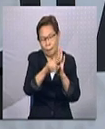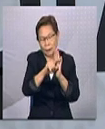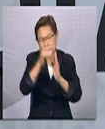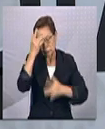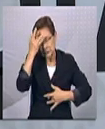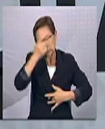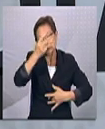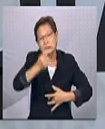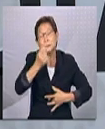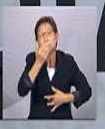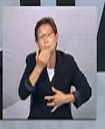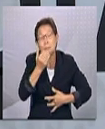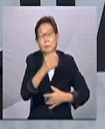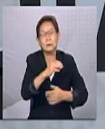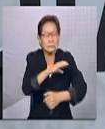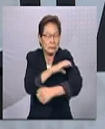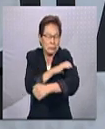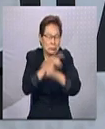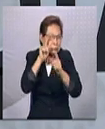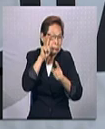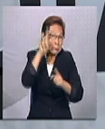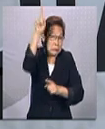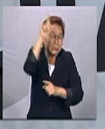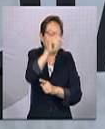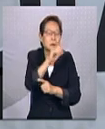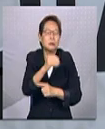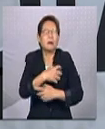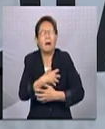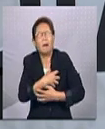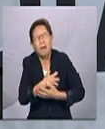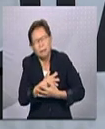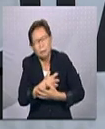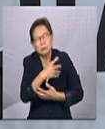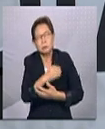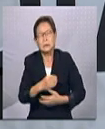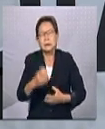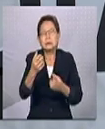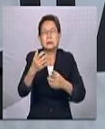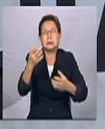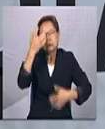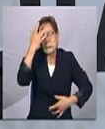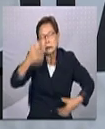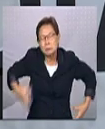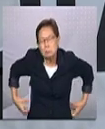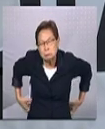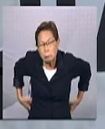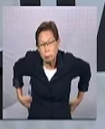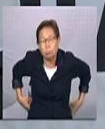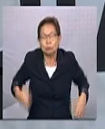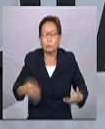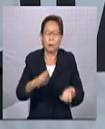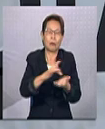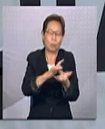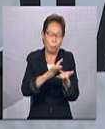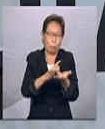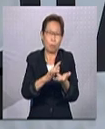penyakit kencing manis, darah tinggi, penyakit jantung dan penyakit buah pinggang. Beliau telah dirawat di Hospital